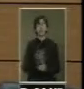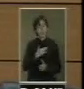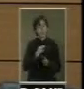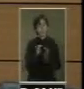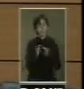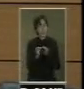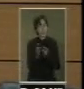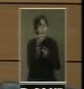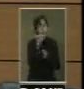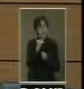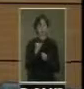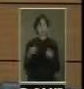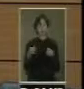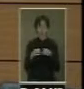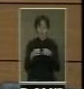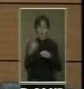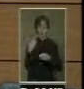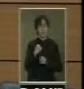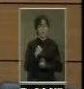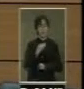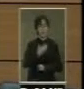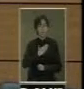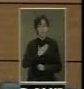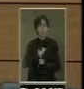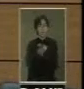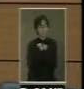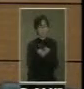งเพื่อปกป้องพรรคประชาธิปัตย์ของผม